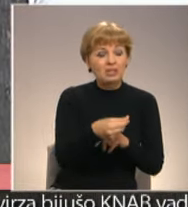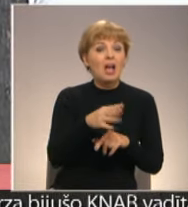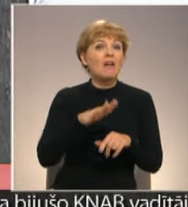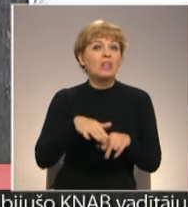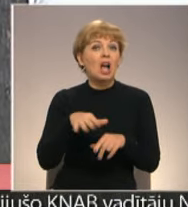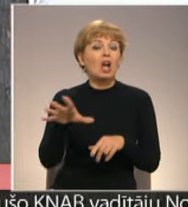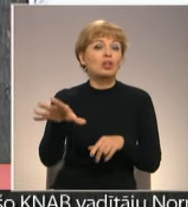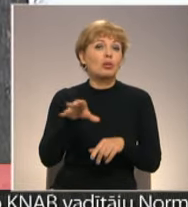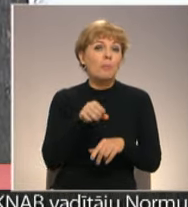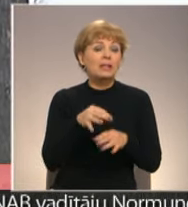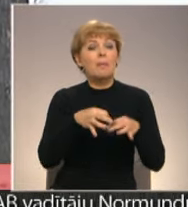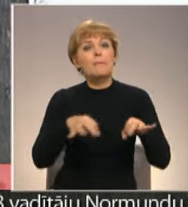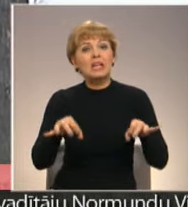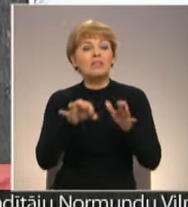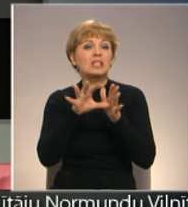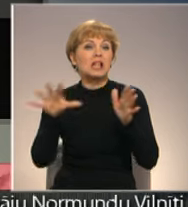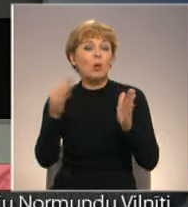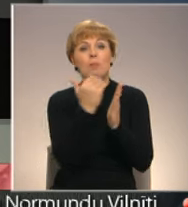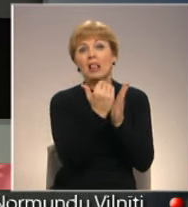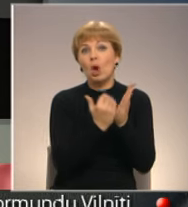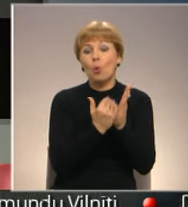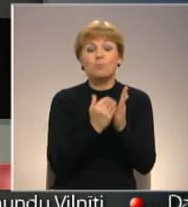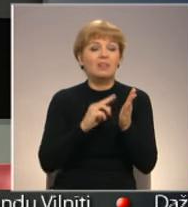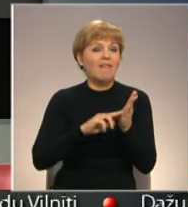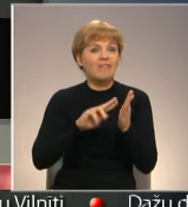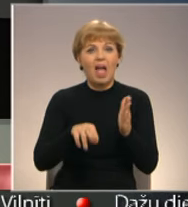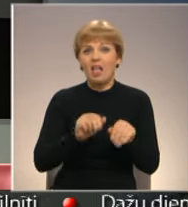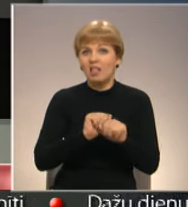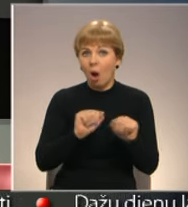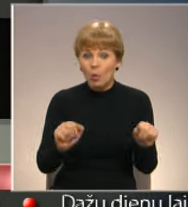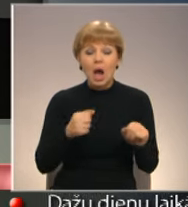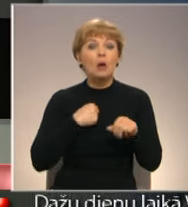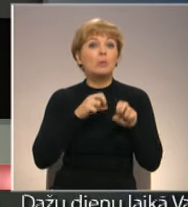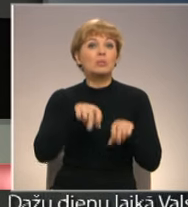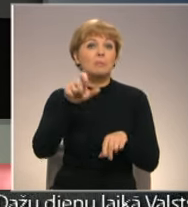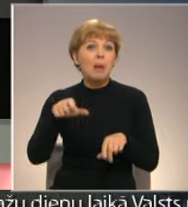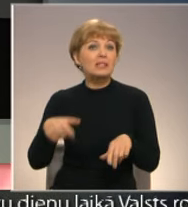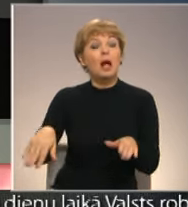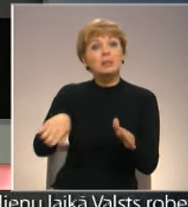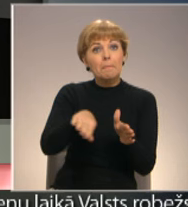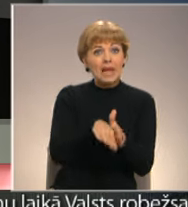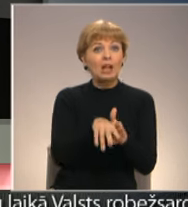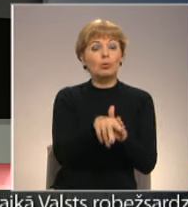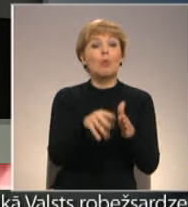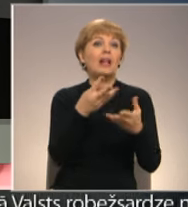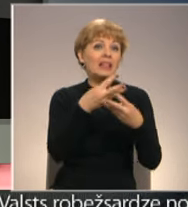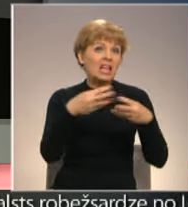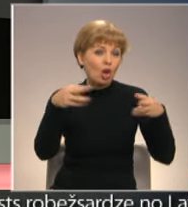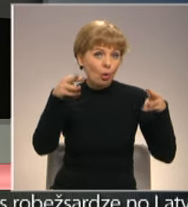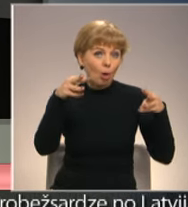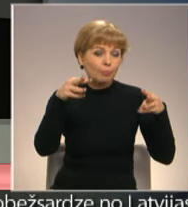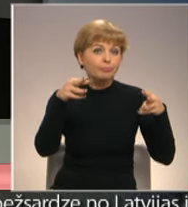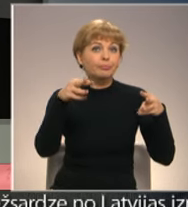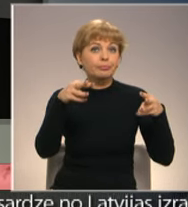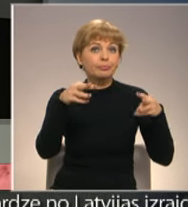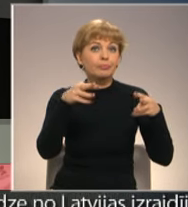pārņemt privātas elektrolīnijas likums neļauj. Mūsu speciālisti ir piecelījušies klāt pie šī te tīkla izbūves tik tālu, lai